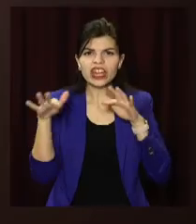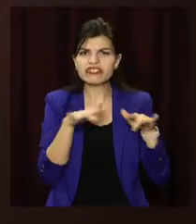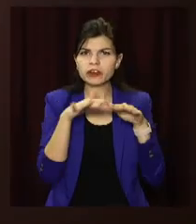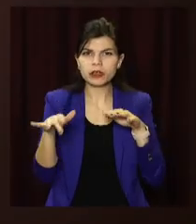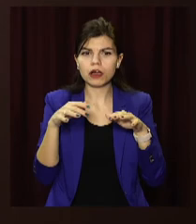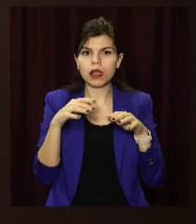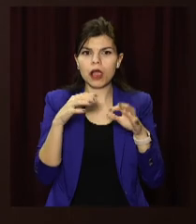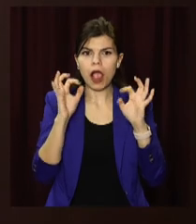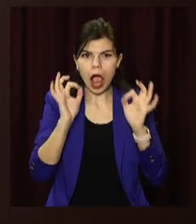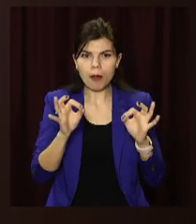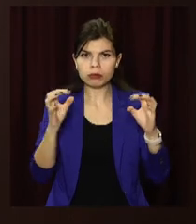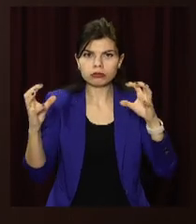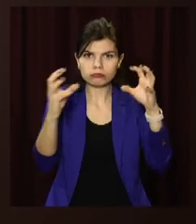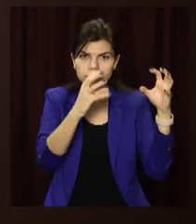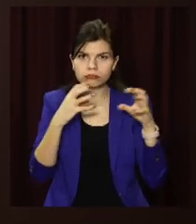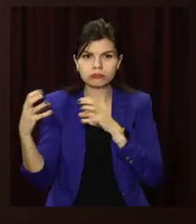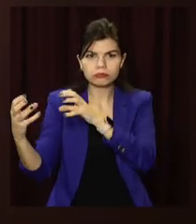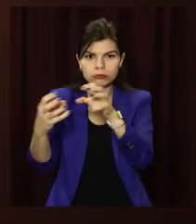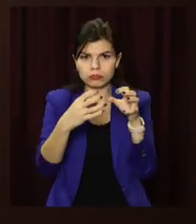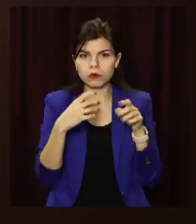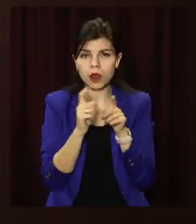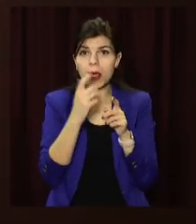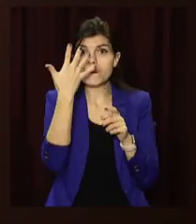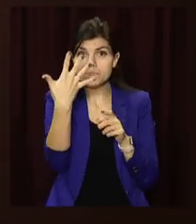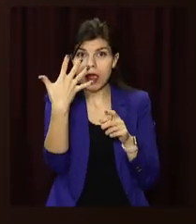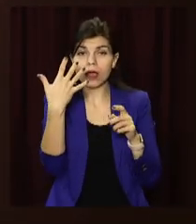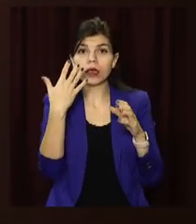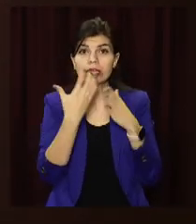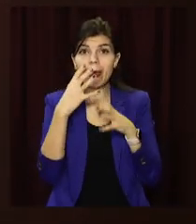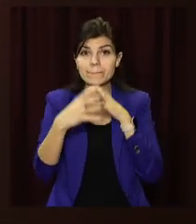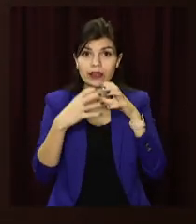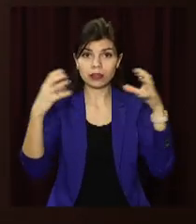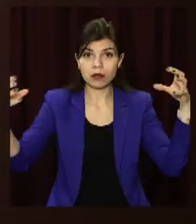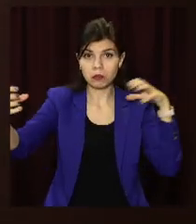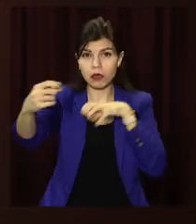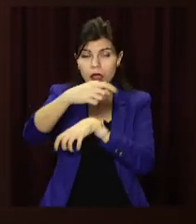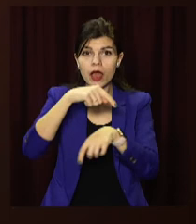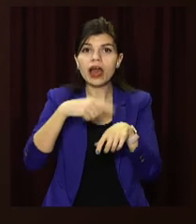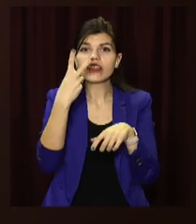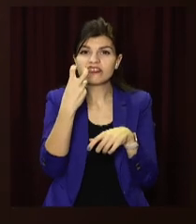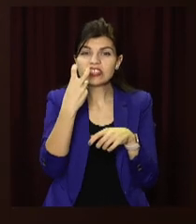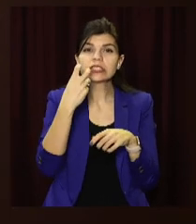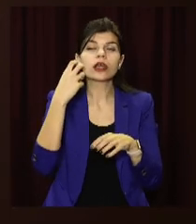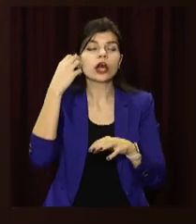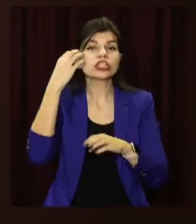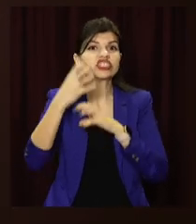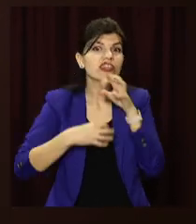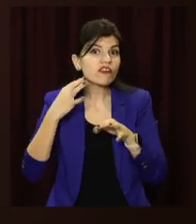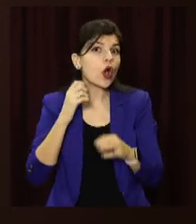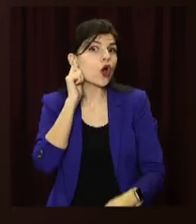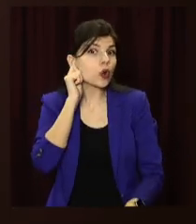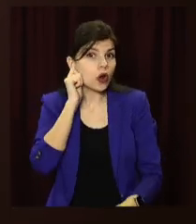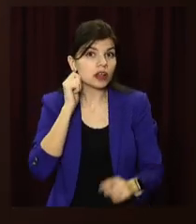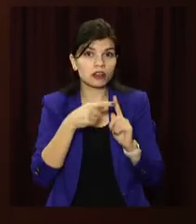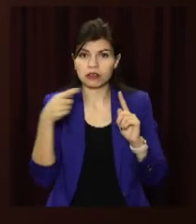майже ідеальному резонансі. У такому танці кружляють 5 екзопланет. Вони розташовані на відстані 200 світових років від Землі.